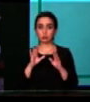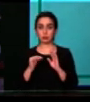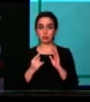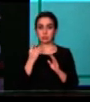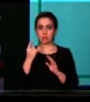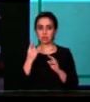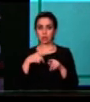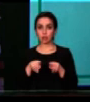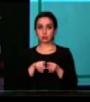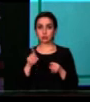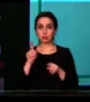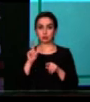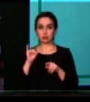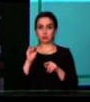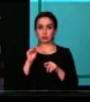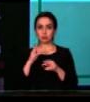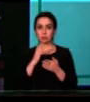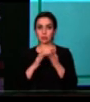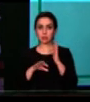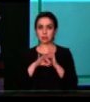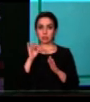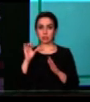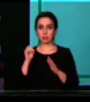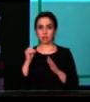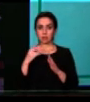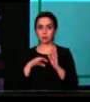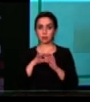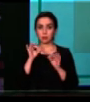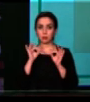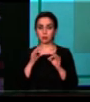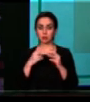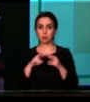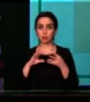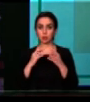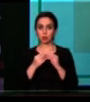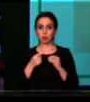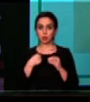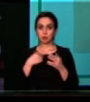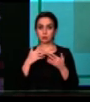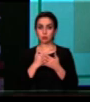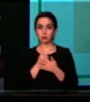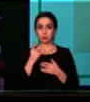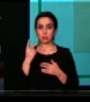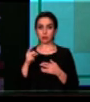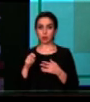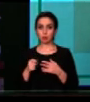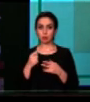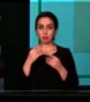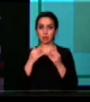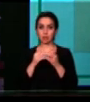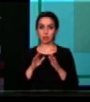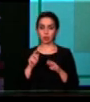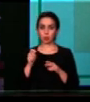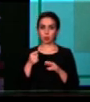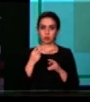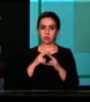единица, значит, число E мы подобрали верно. В итоге у нас получается два ключа. Открытый ключ